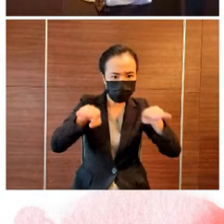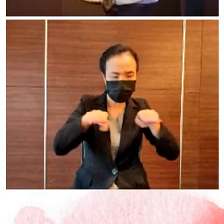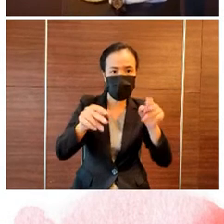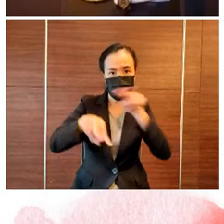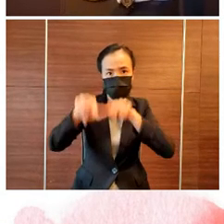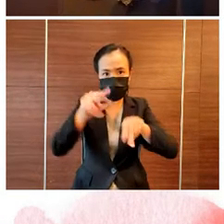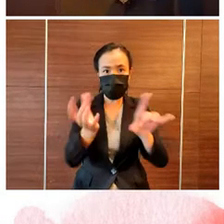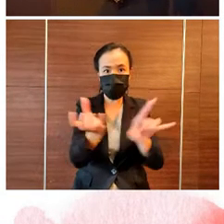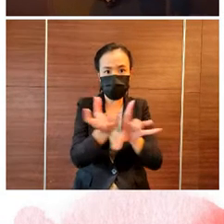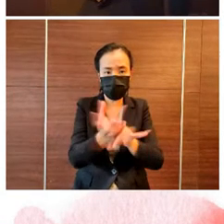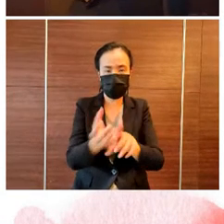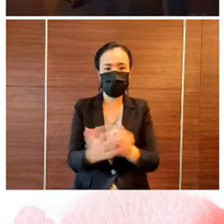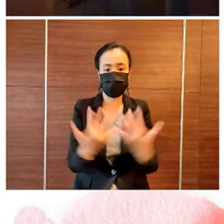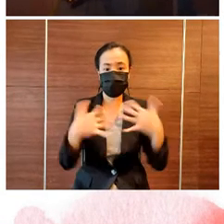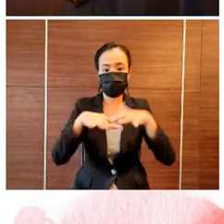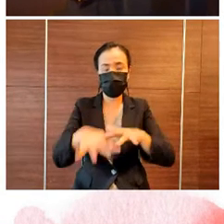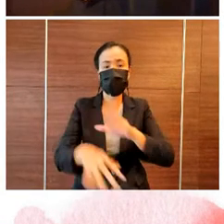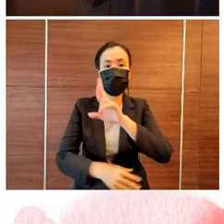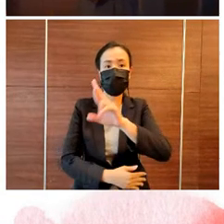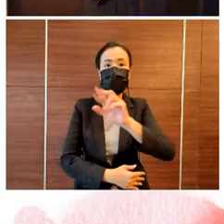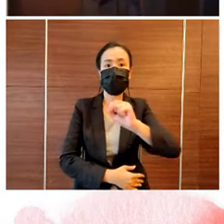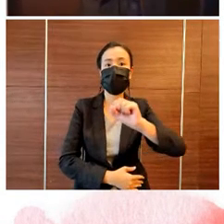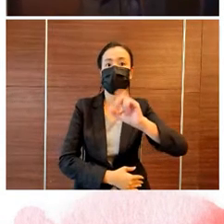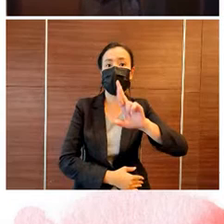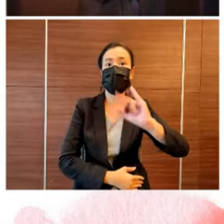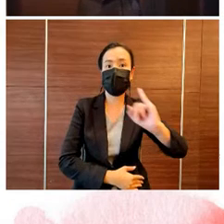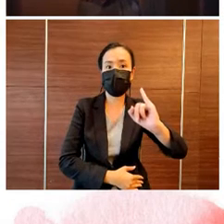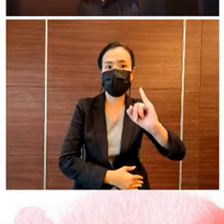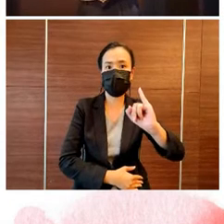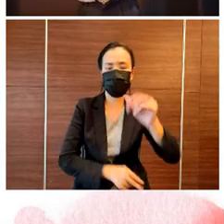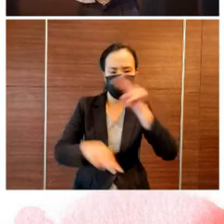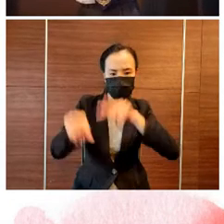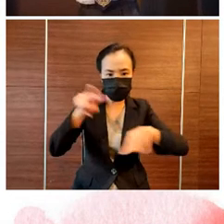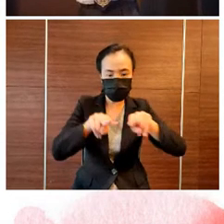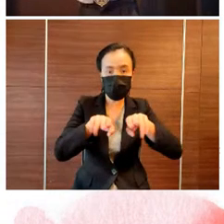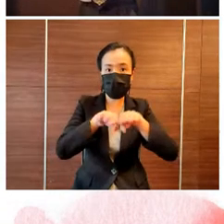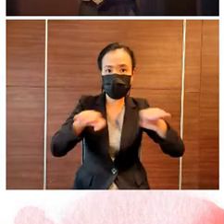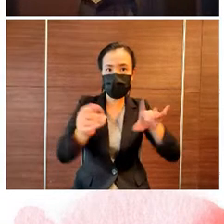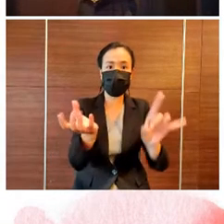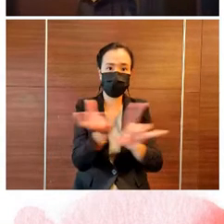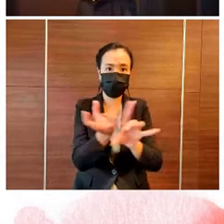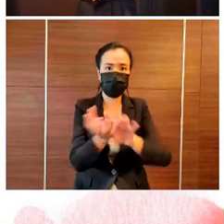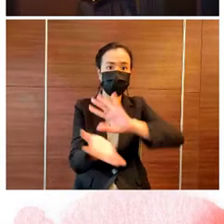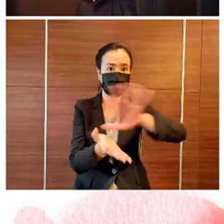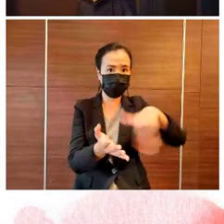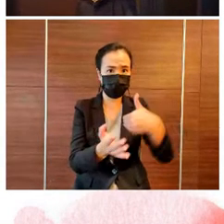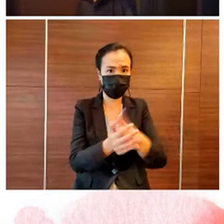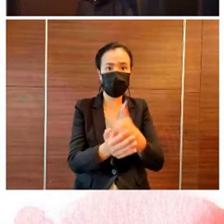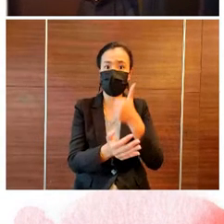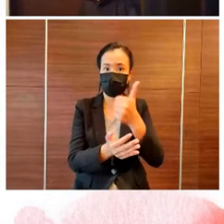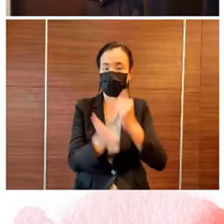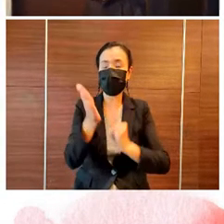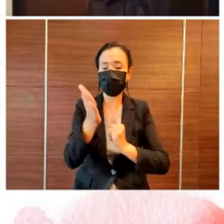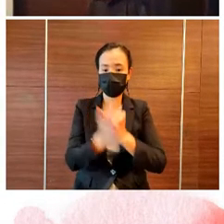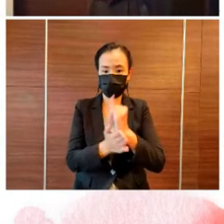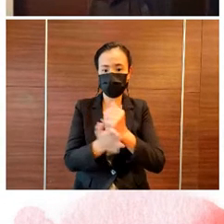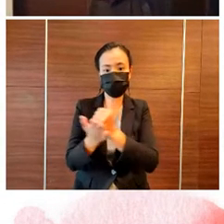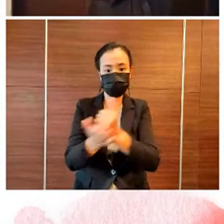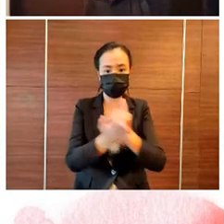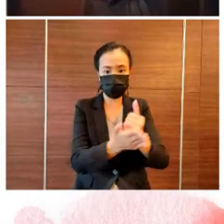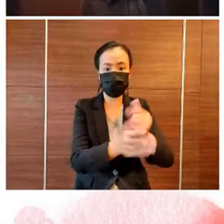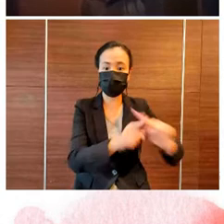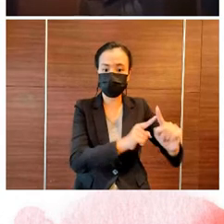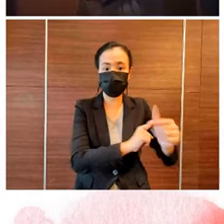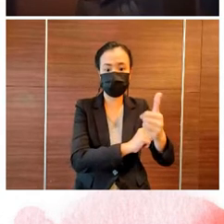วมไปกับทาง IHRI ที่ร่วมควบคุมคุณภาพไปด้วยนะครับนะให้แน่ใจว่านะทุกอย่างนะครับนะเป็นไปได้ถูกต้องรวมทั้งช่วยเหลือต่างๆ